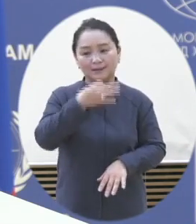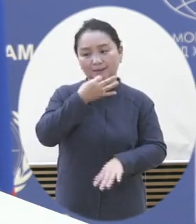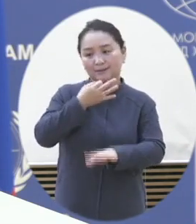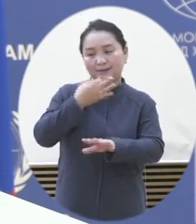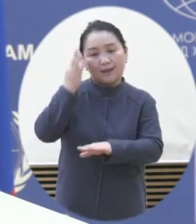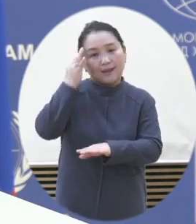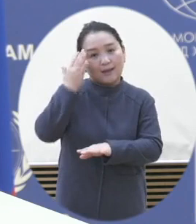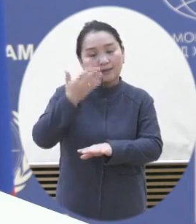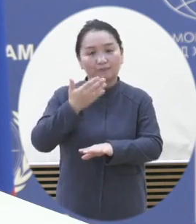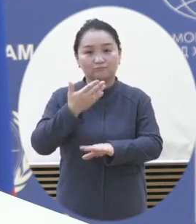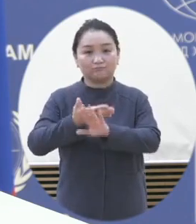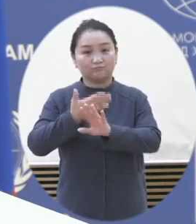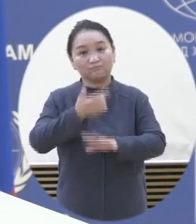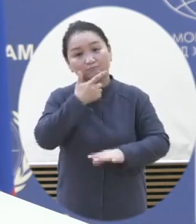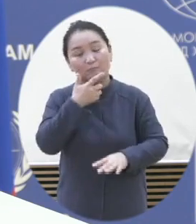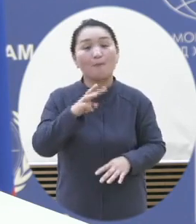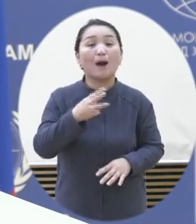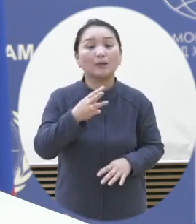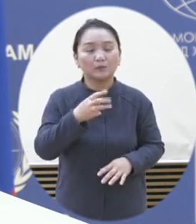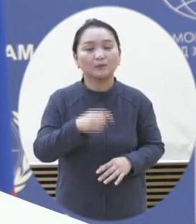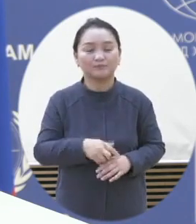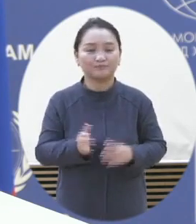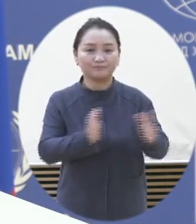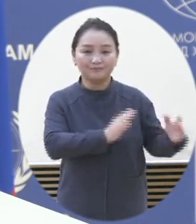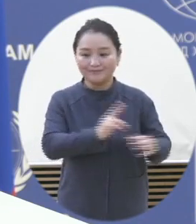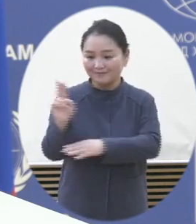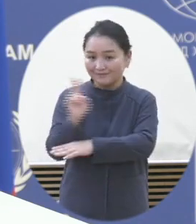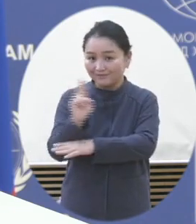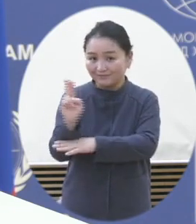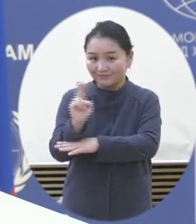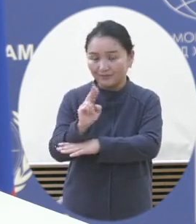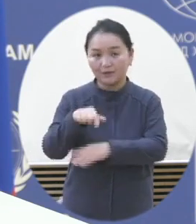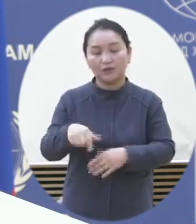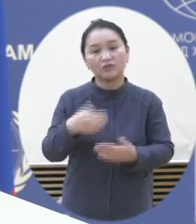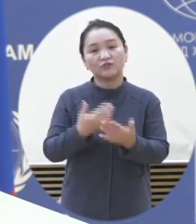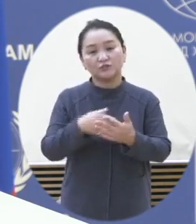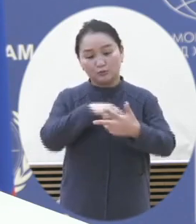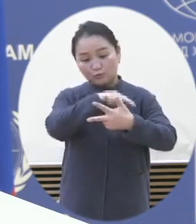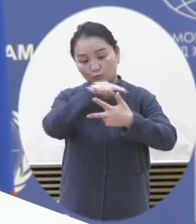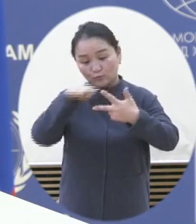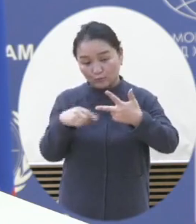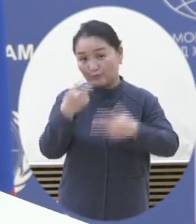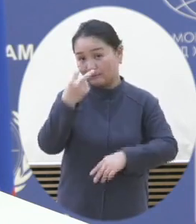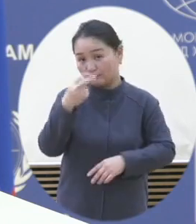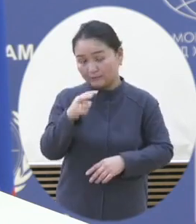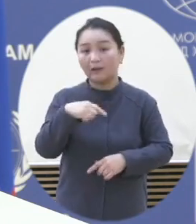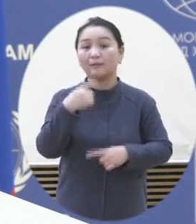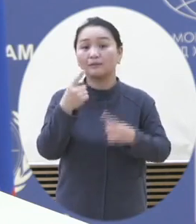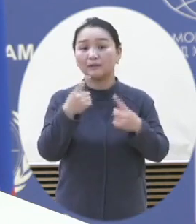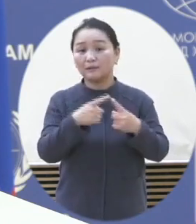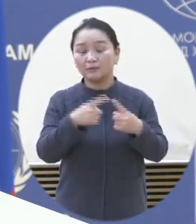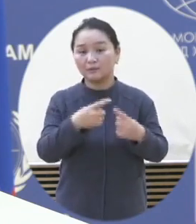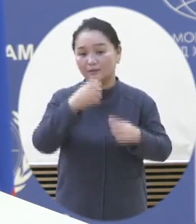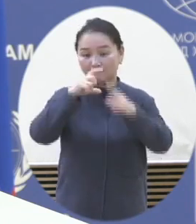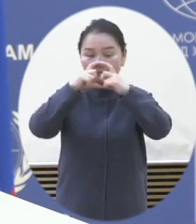ийна гэж одоо үзсэн байгаа. За дадлын хувьд бол одоо аваад үзэхэд зүгээр ердөө 3 зүйлд одоо авч үзсэн байгаа бид нар. За нэгдүгээрх нь бол юу гэвэл